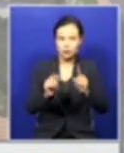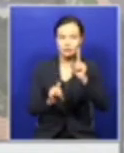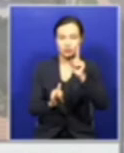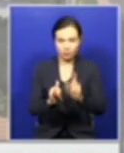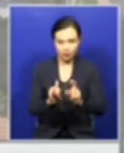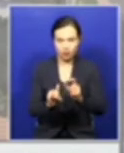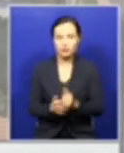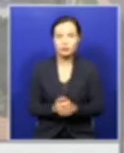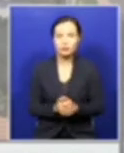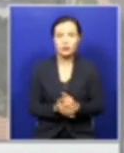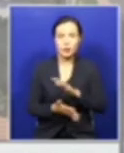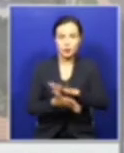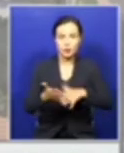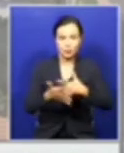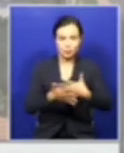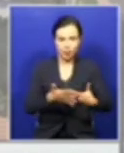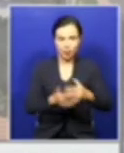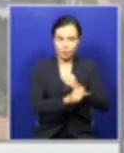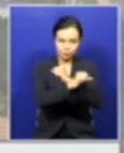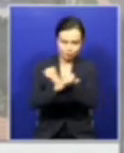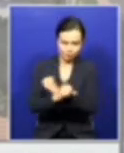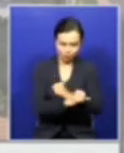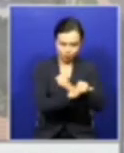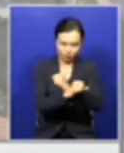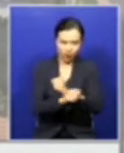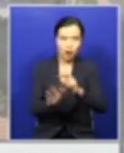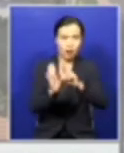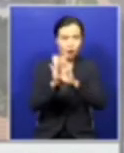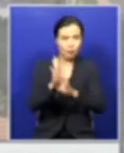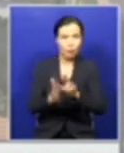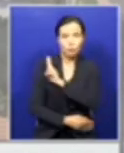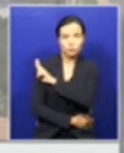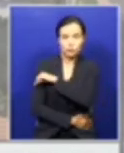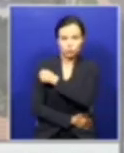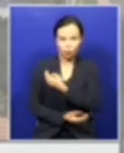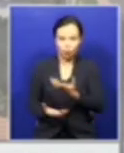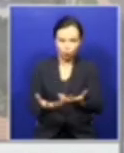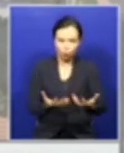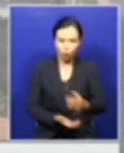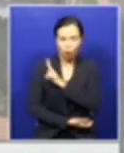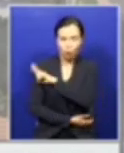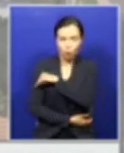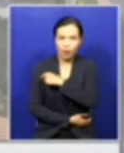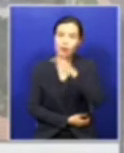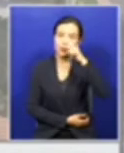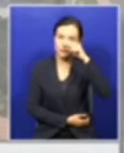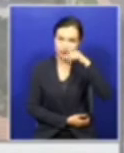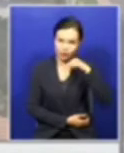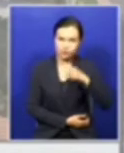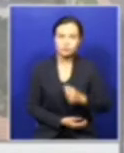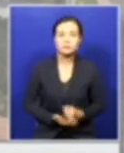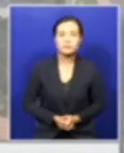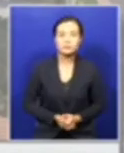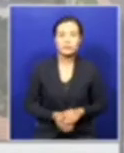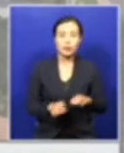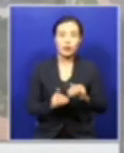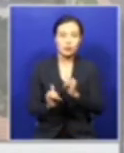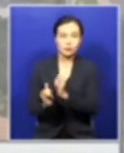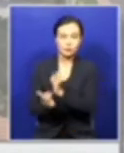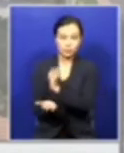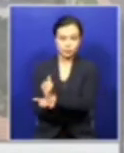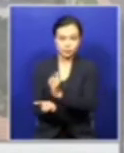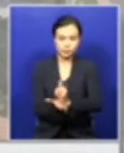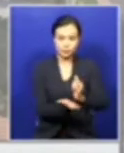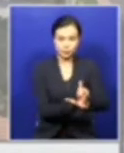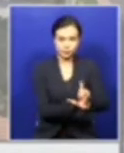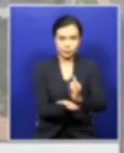1.8% มาตรการรองรับของระบบสาธารณสุขและอุปกรณ์การแพทย์ของไทยเราสามารถมีเตียงรองรับผู้ป่วย